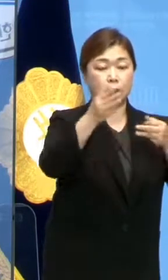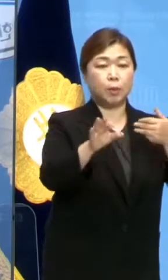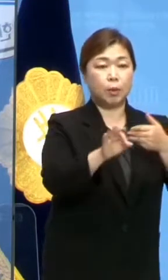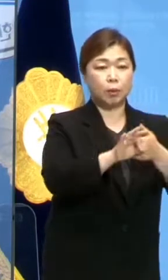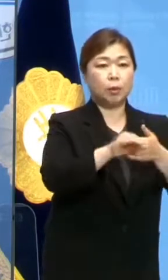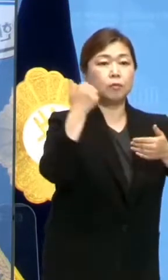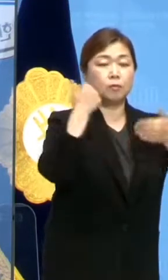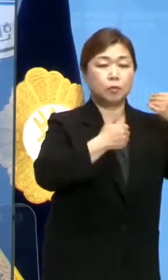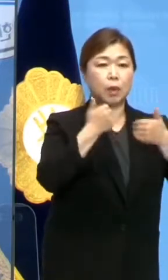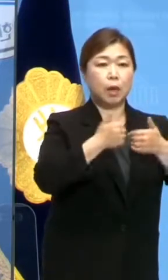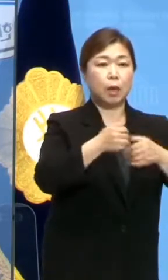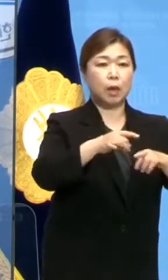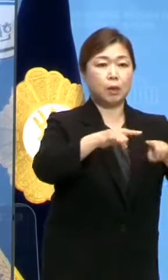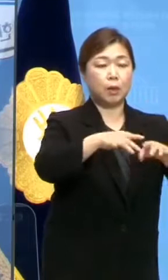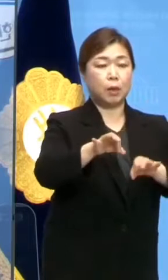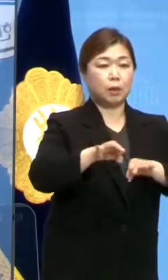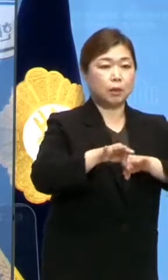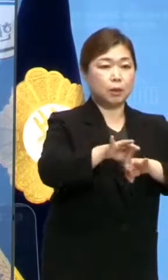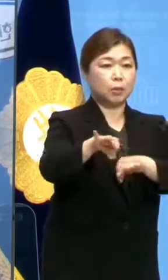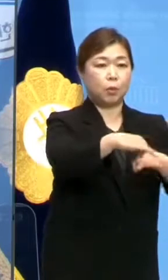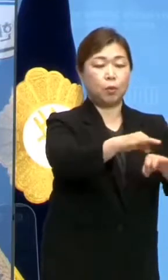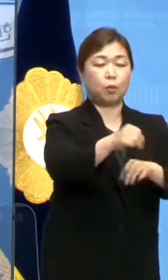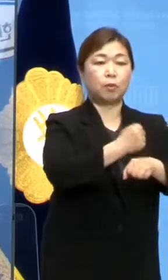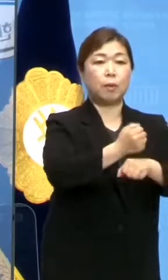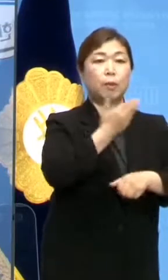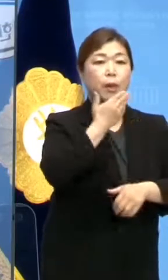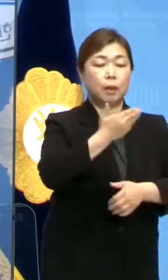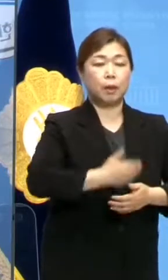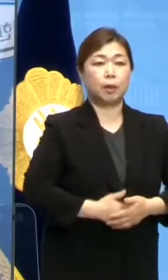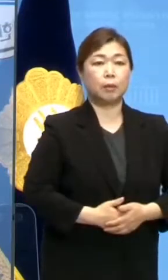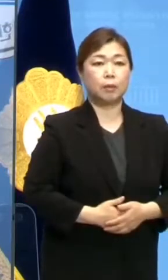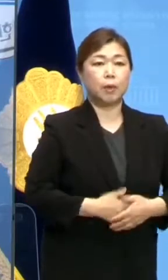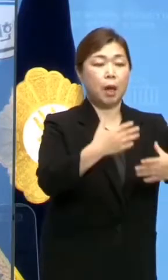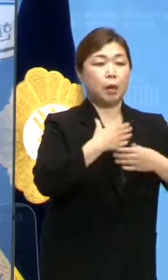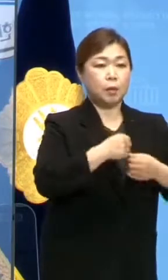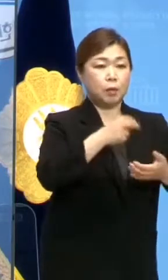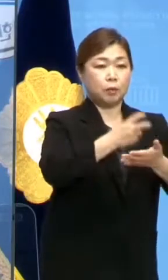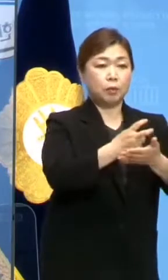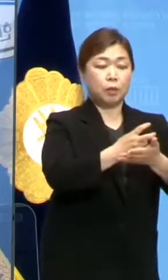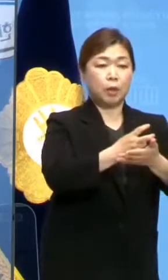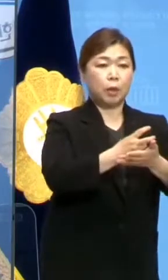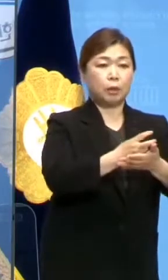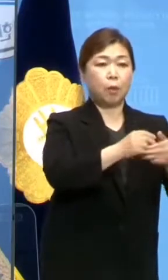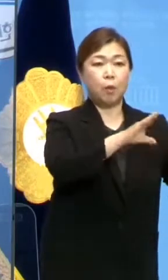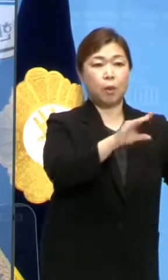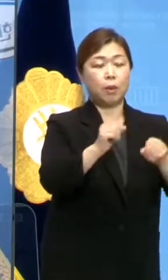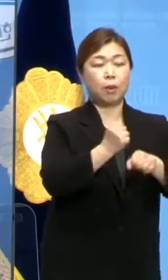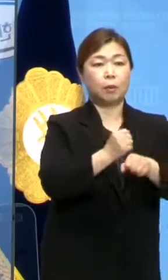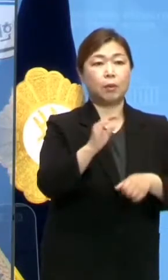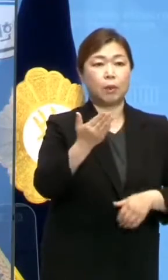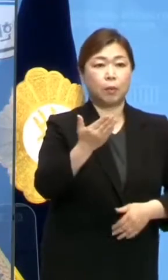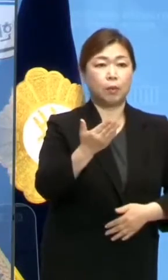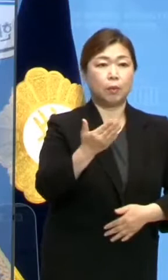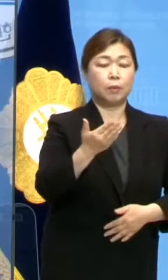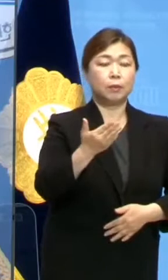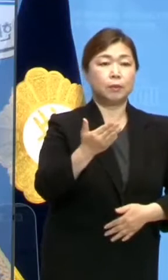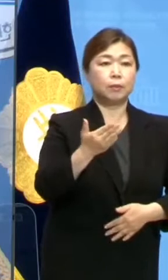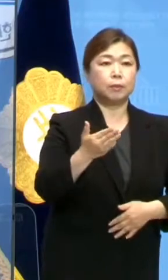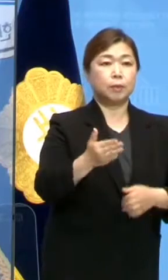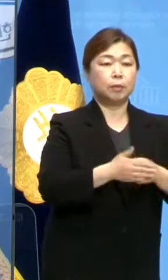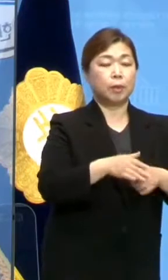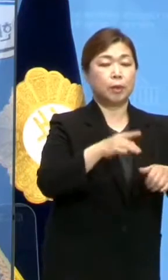누구나 전동 킥보드 를 운전할 수 있게 됩니다 완전 규제도 대폭 완화 되어서